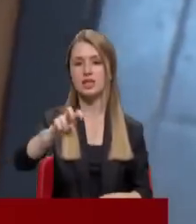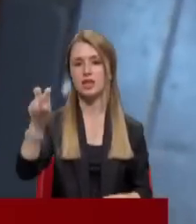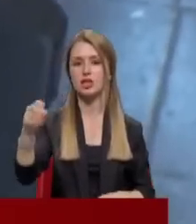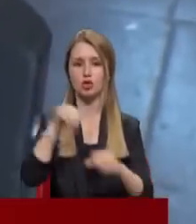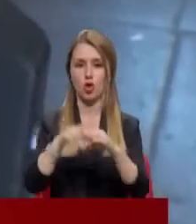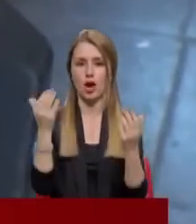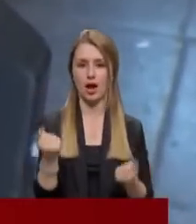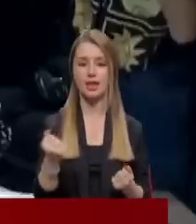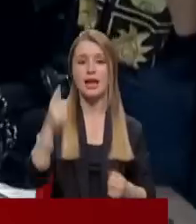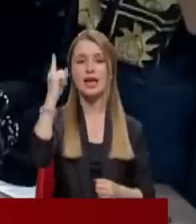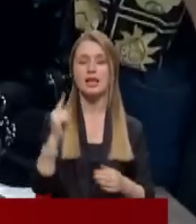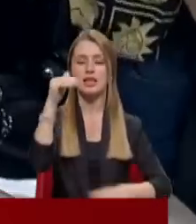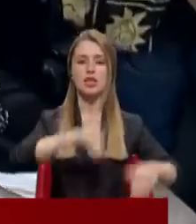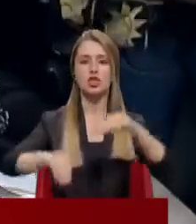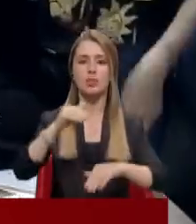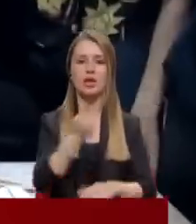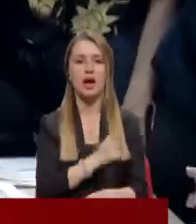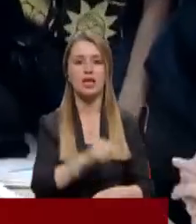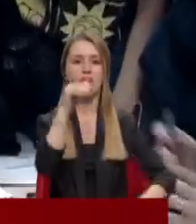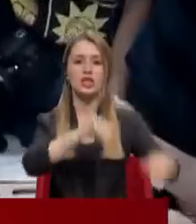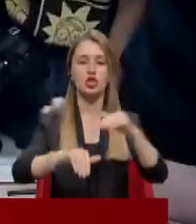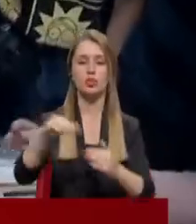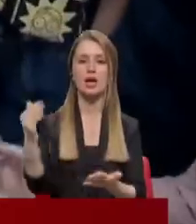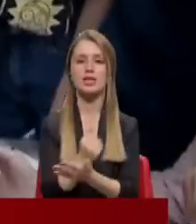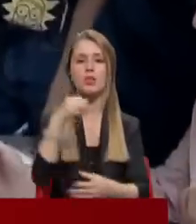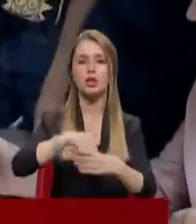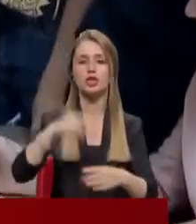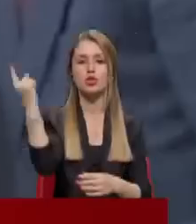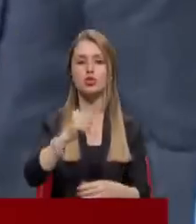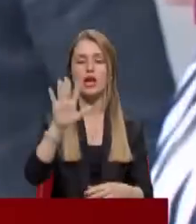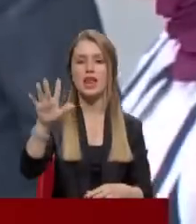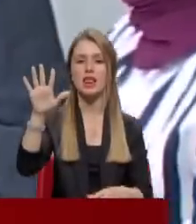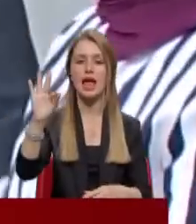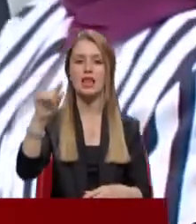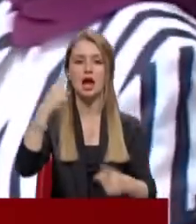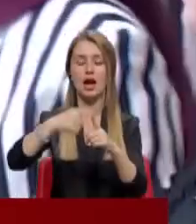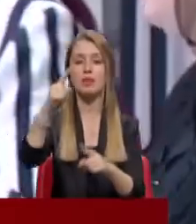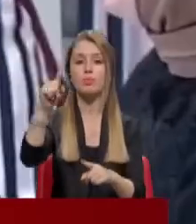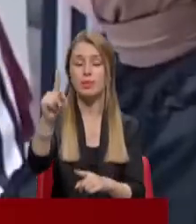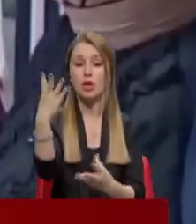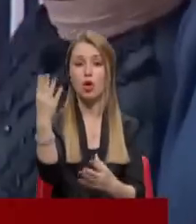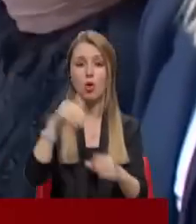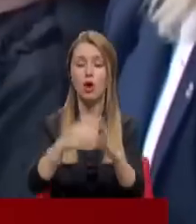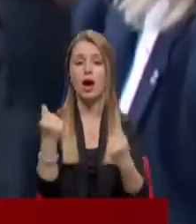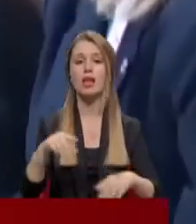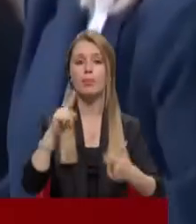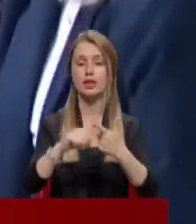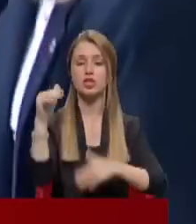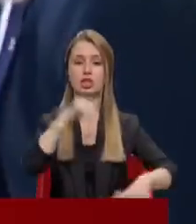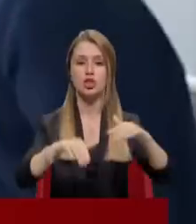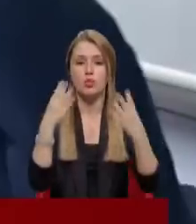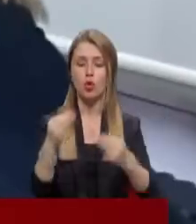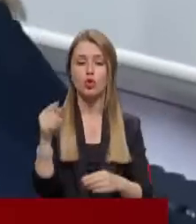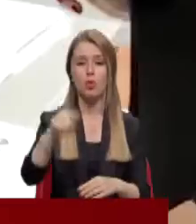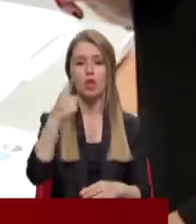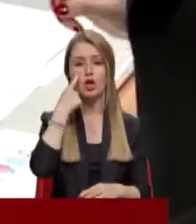%44,88 oy aldı. İlk turda adaylar seçimi kazanmak için %50 artı 1 oya ulaşamadı. Seçim ikinci tura kaldı. İkinci